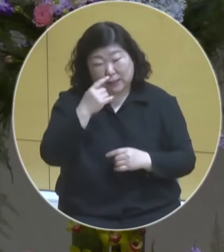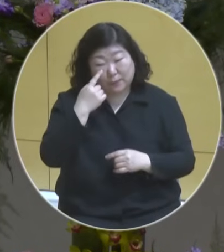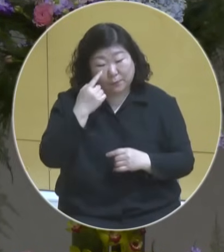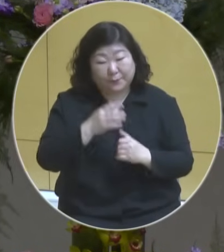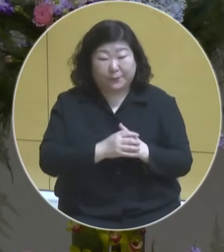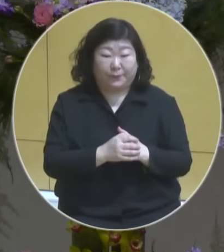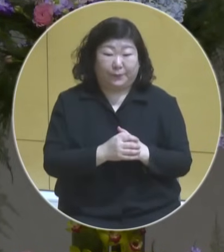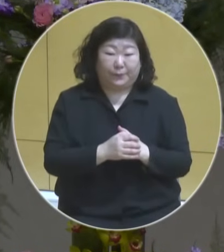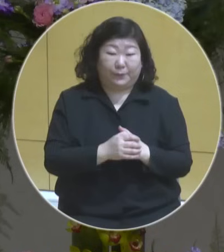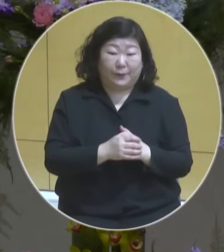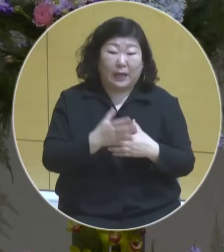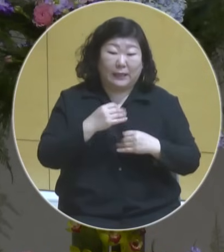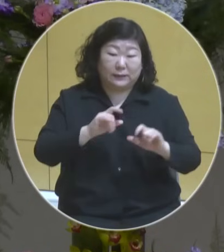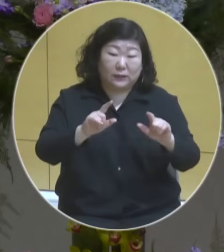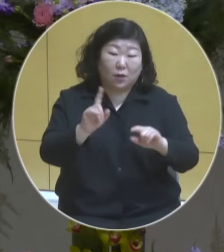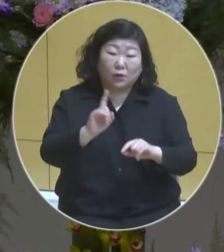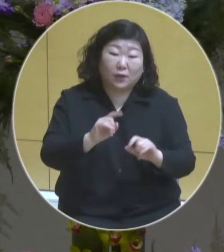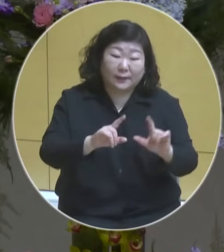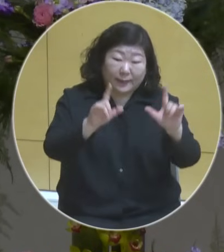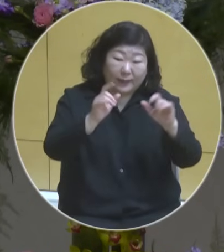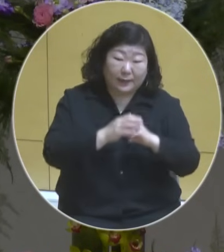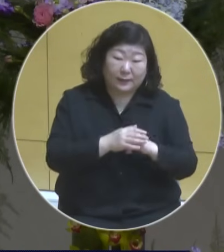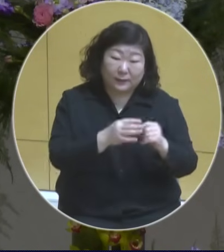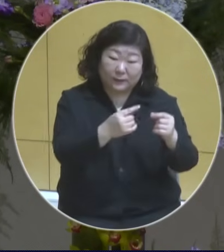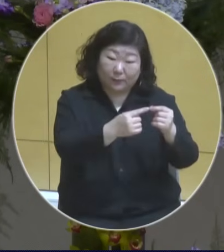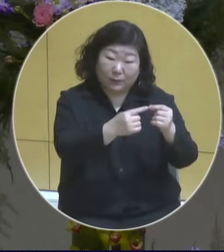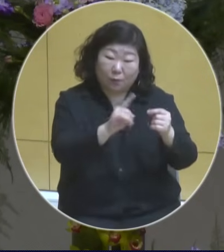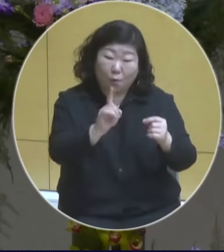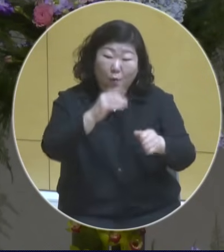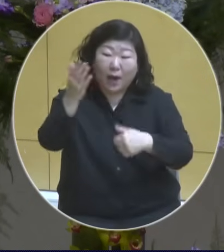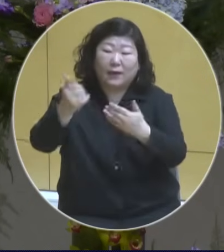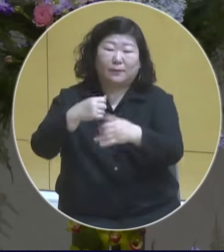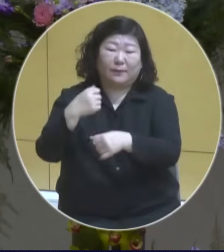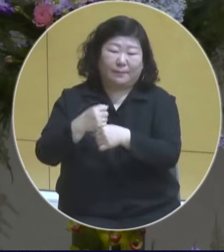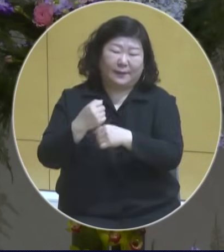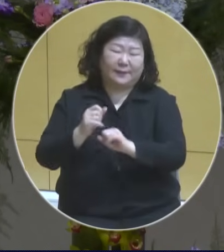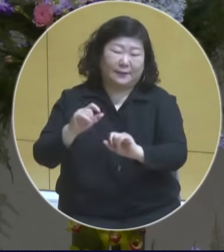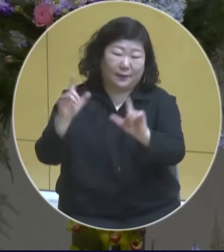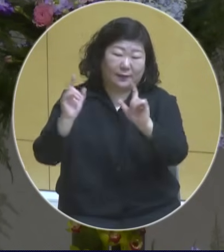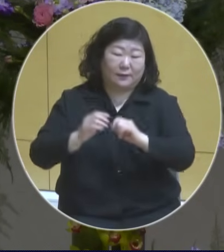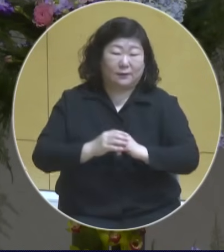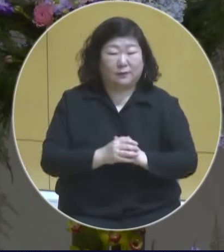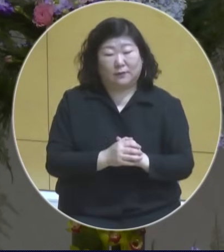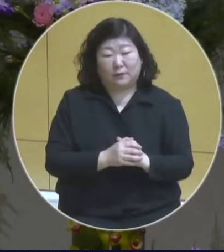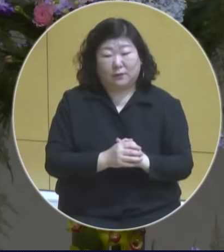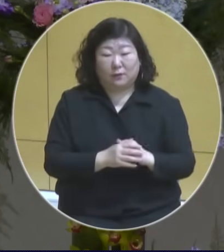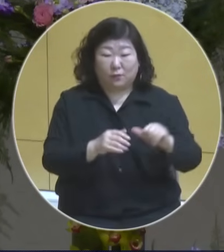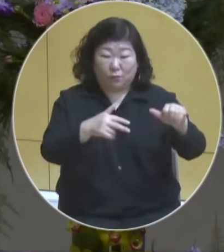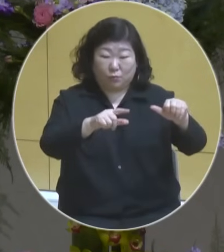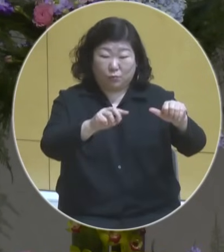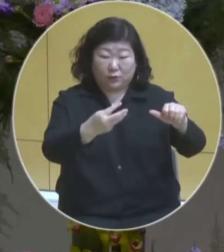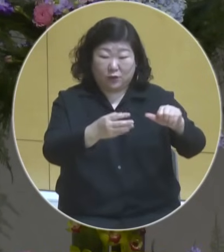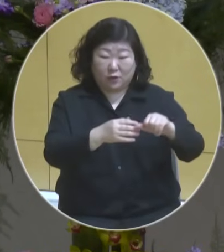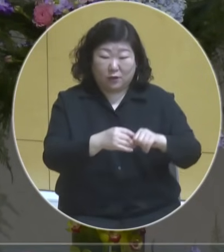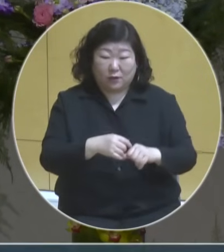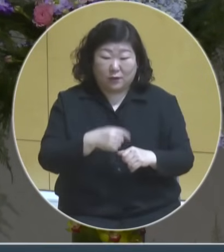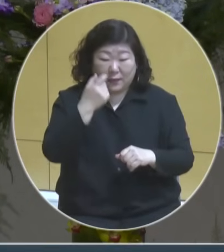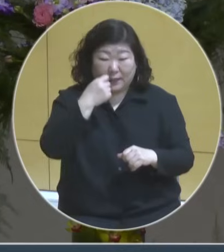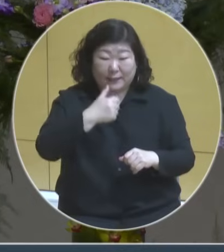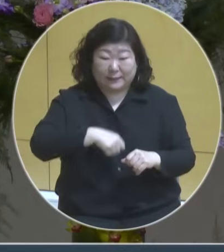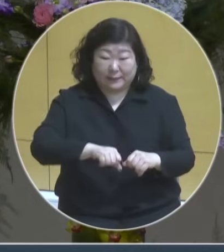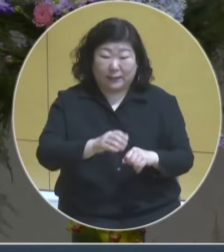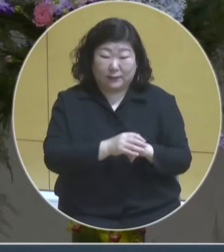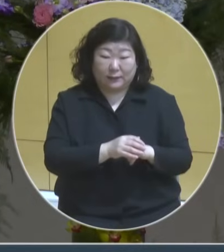안식일은 어떤 날입니까 첫 번째 안식일은 하나님께서 만드신 날입니다 오절 말씀 보니까 인자는 안식일의